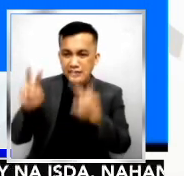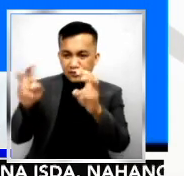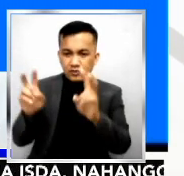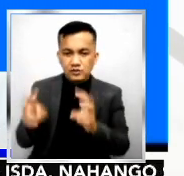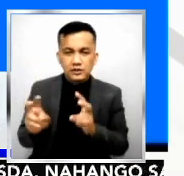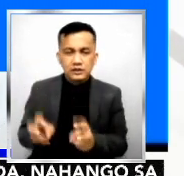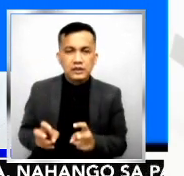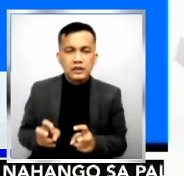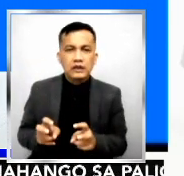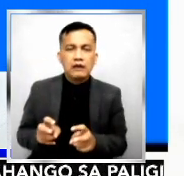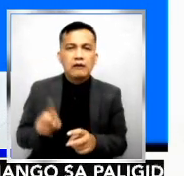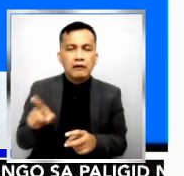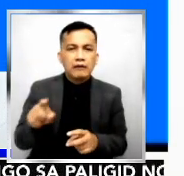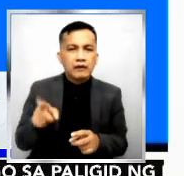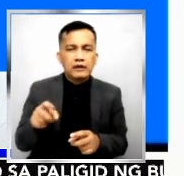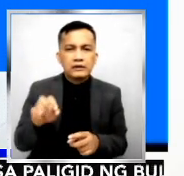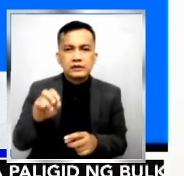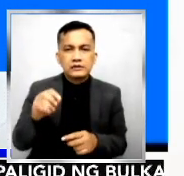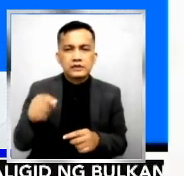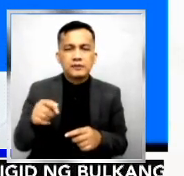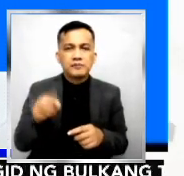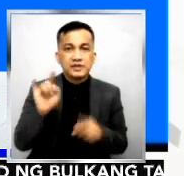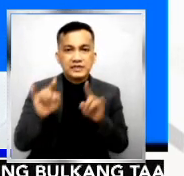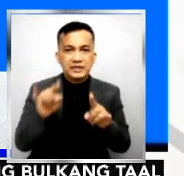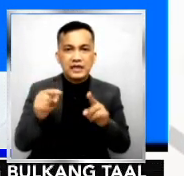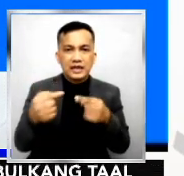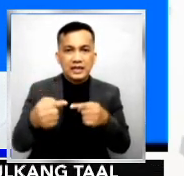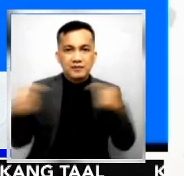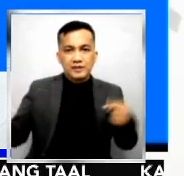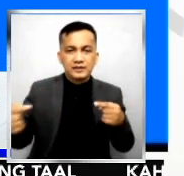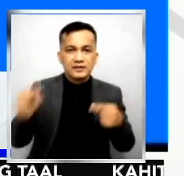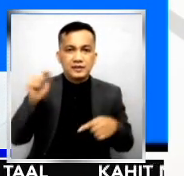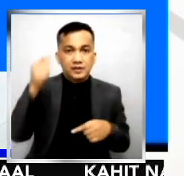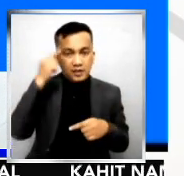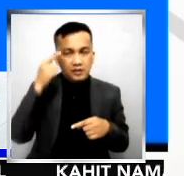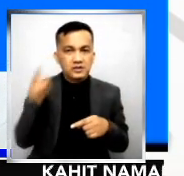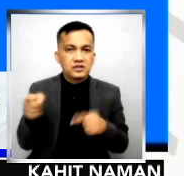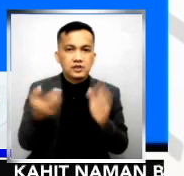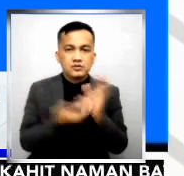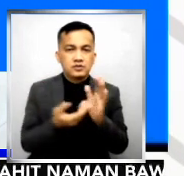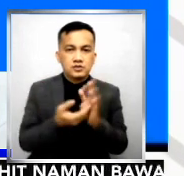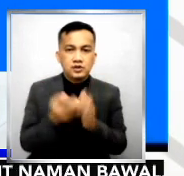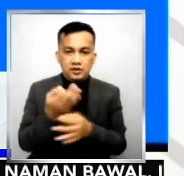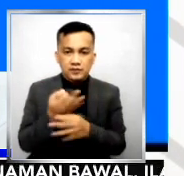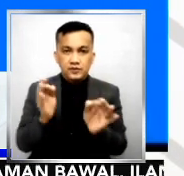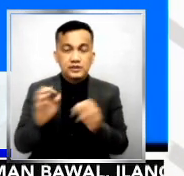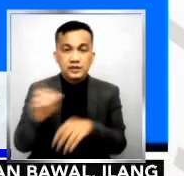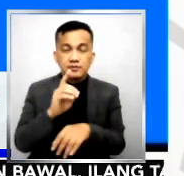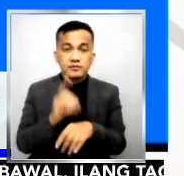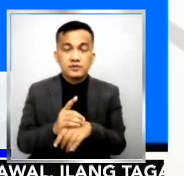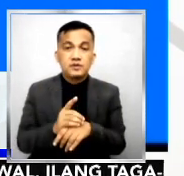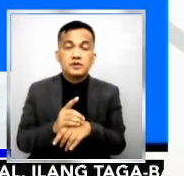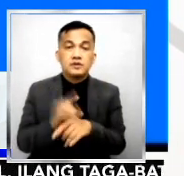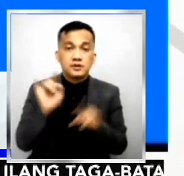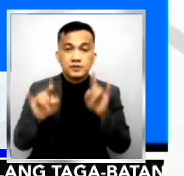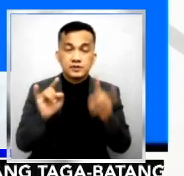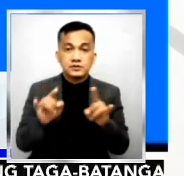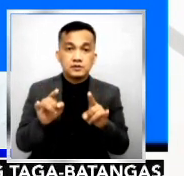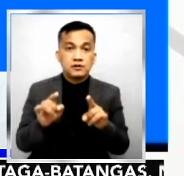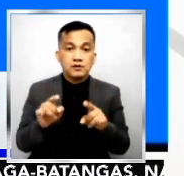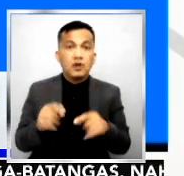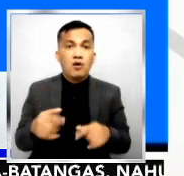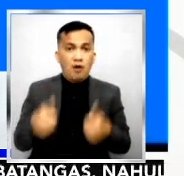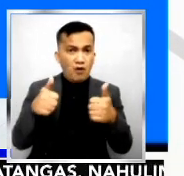na critical sa gobyerno. So that proves po that freedom of the press is alive and well in the Philippines. Wala po ni isang